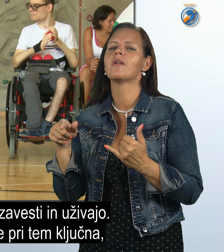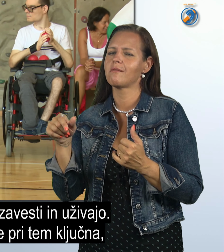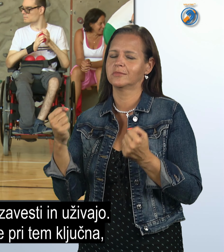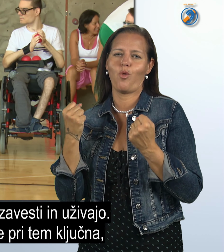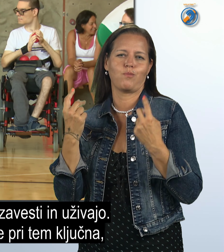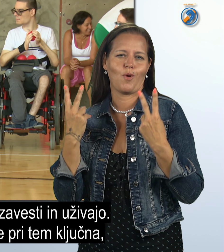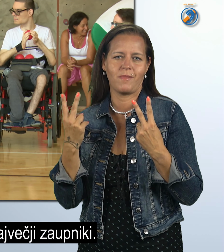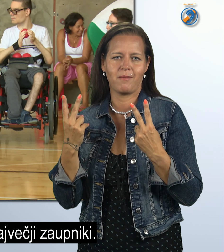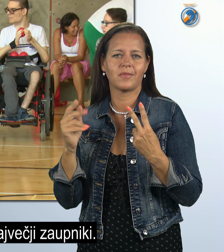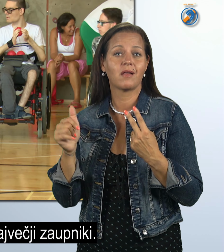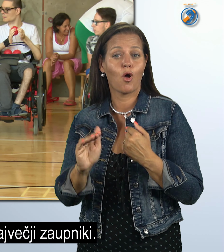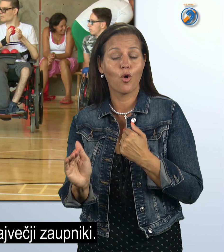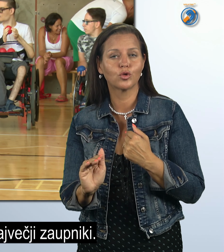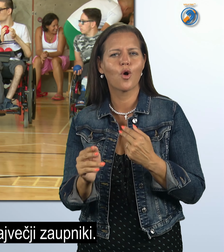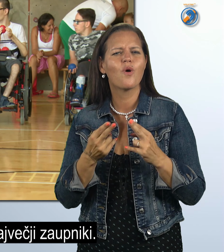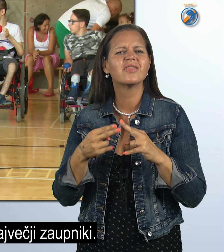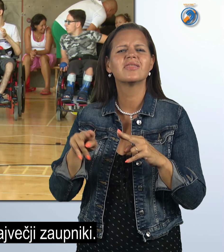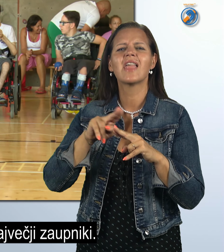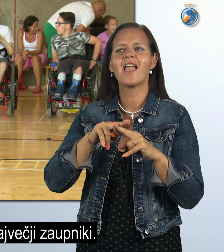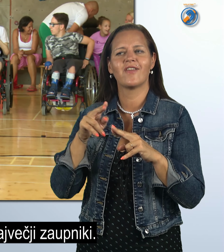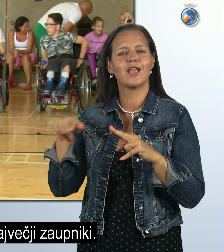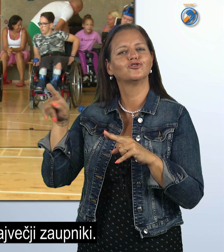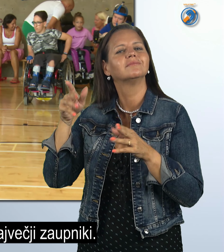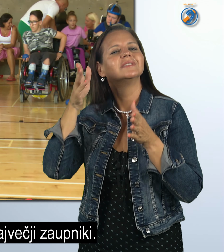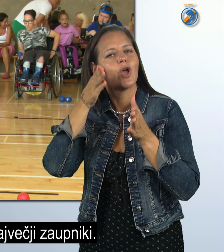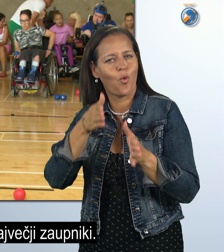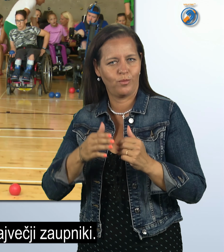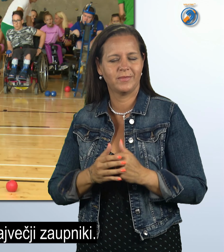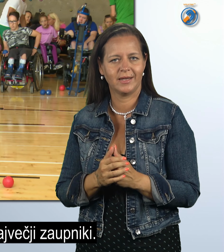pritem ključna, saj so otrokovi največji zaupniki.